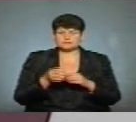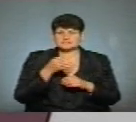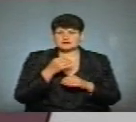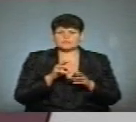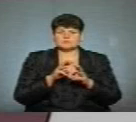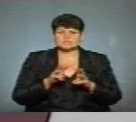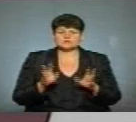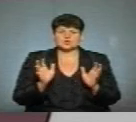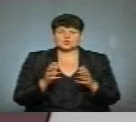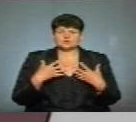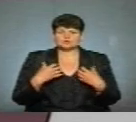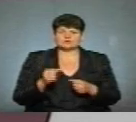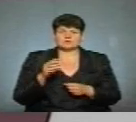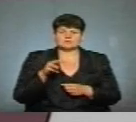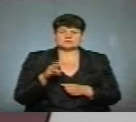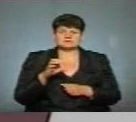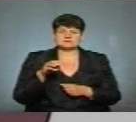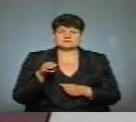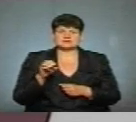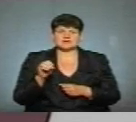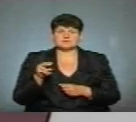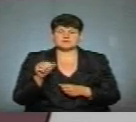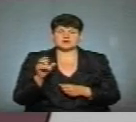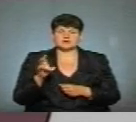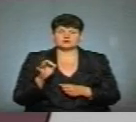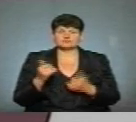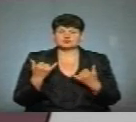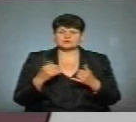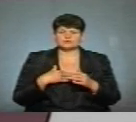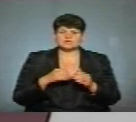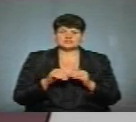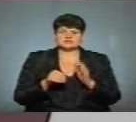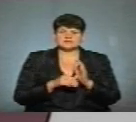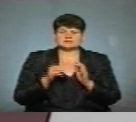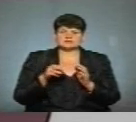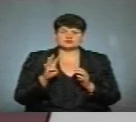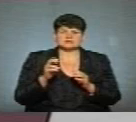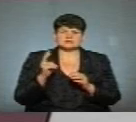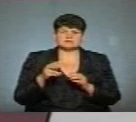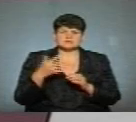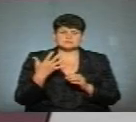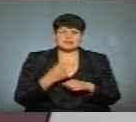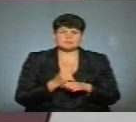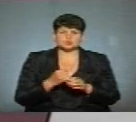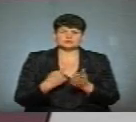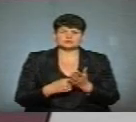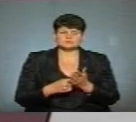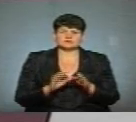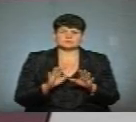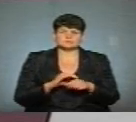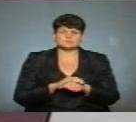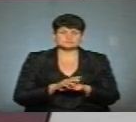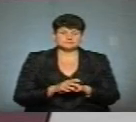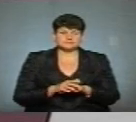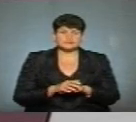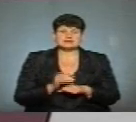охорони здоров'я Максим Степанов, на сьогодні в нас 16 425 лабораторно підтверджених випадків